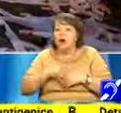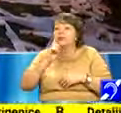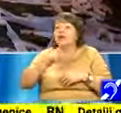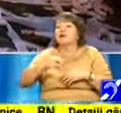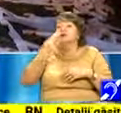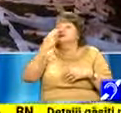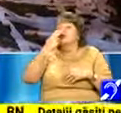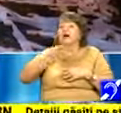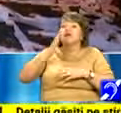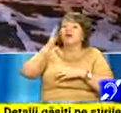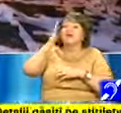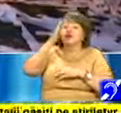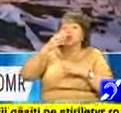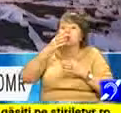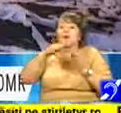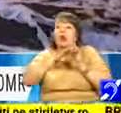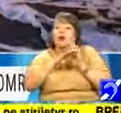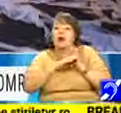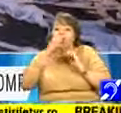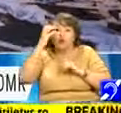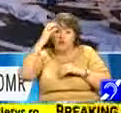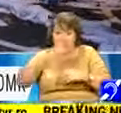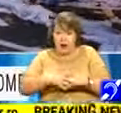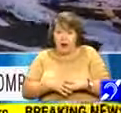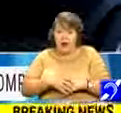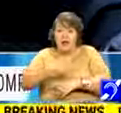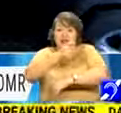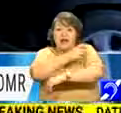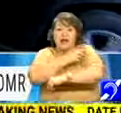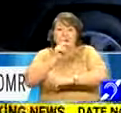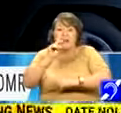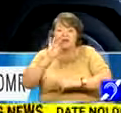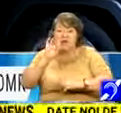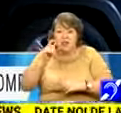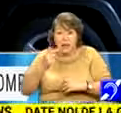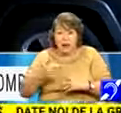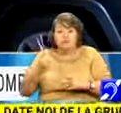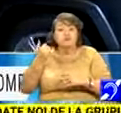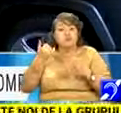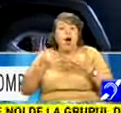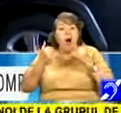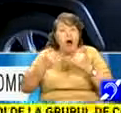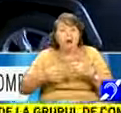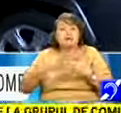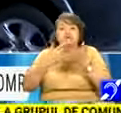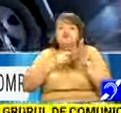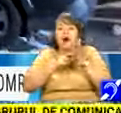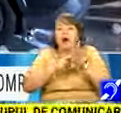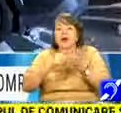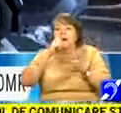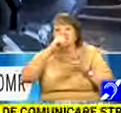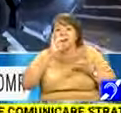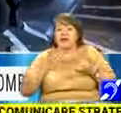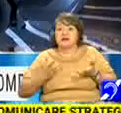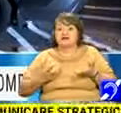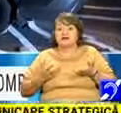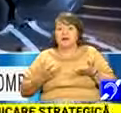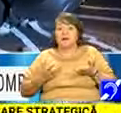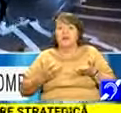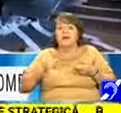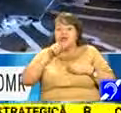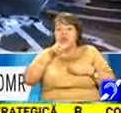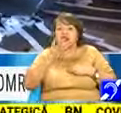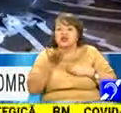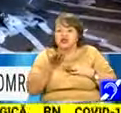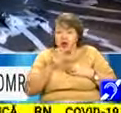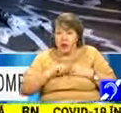de guvernare. Asta deoarece delegația socialdemocrată a venit astăzi cu o serie de pretenții prin care